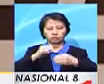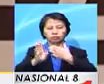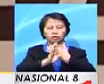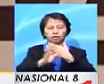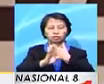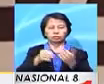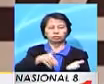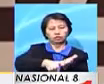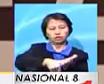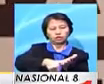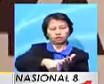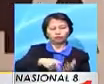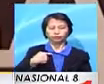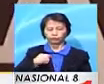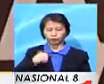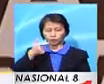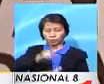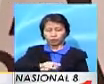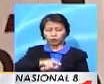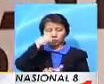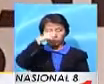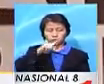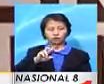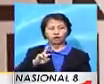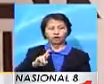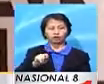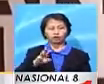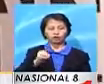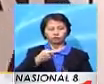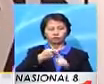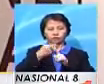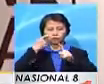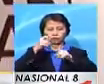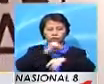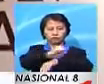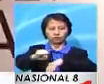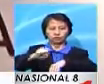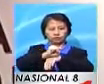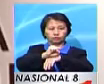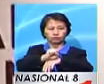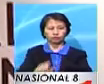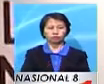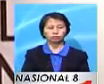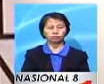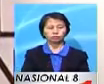dadah. Anas Maknoor melaporkan untuk Berita RTM dari Singapura.